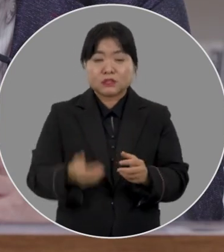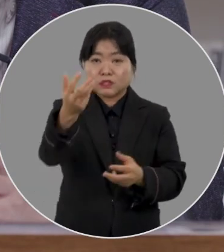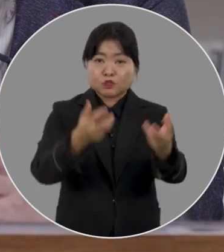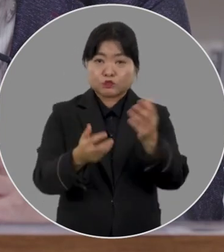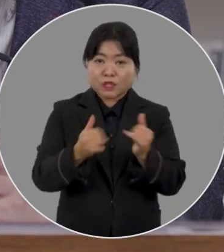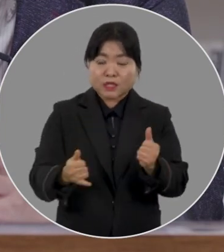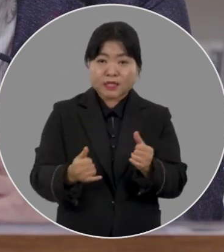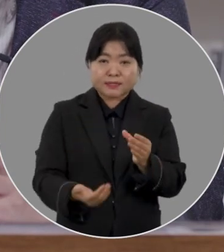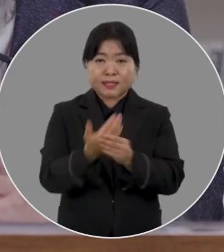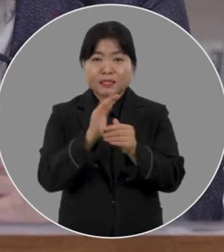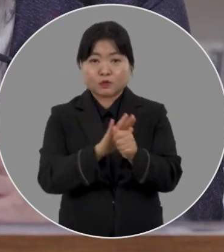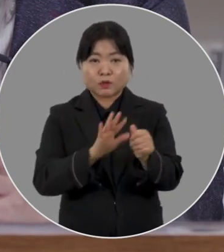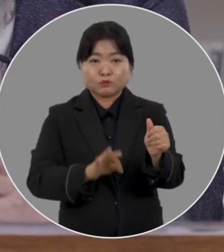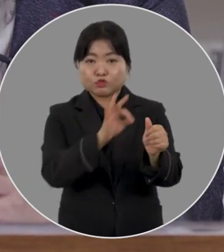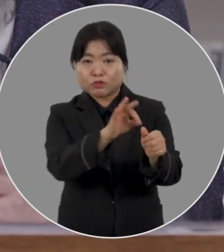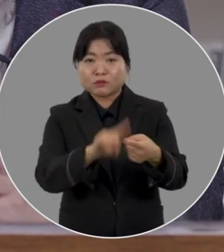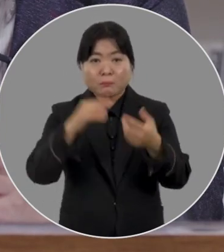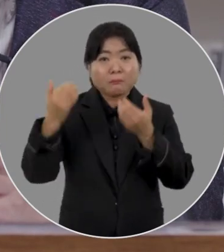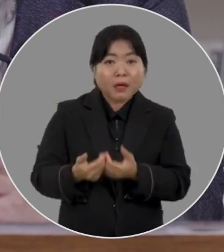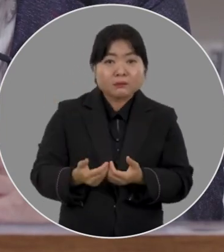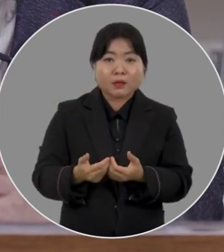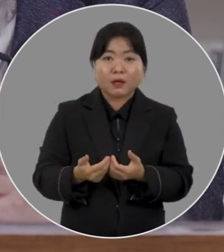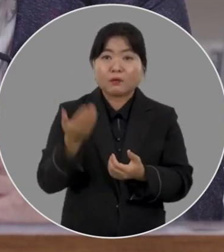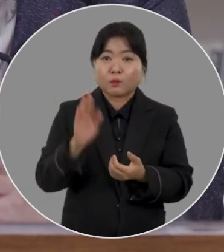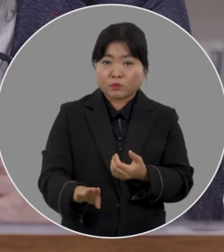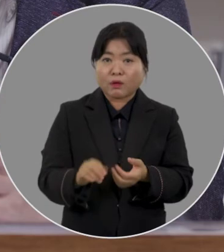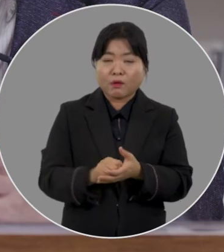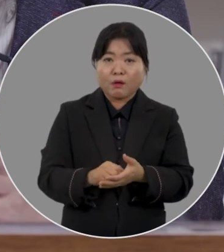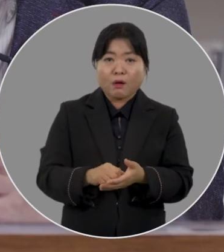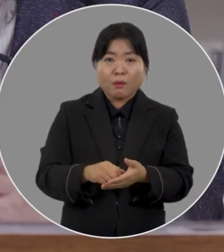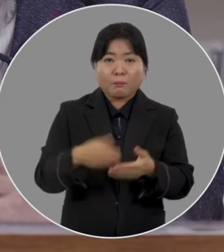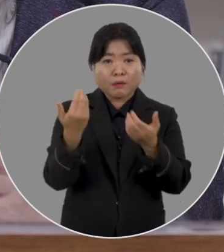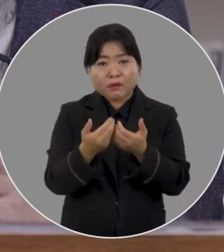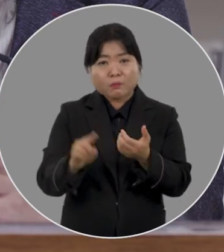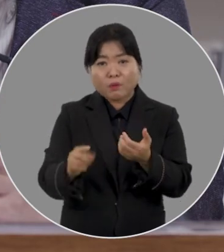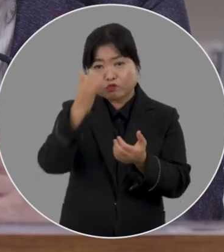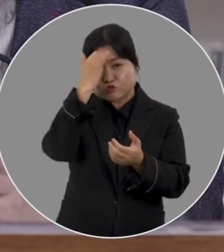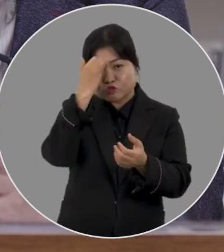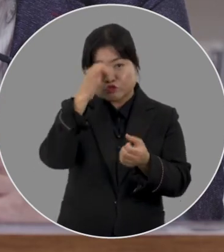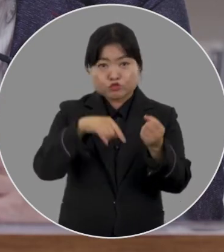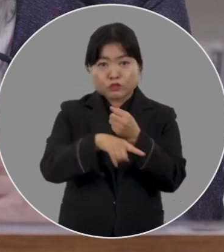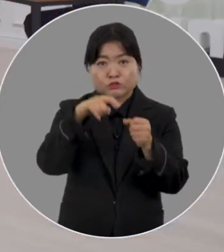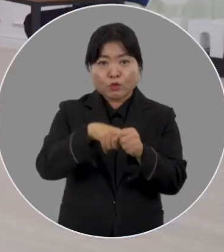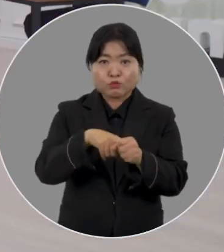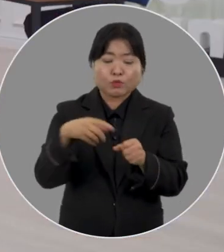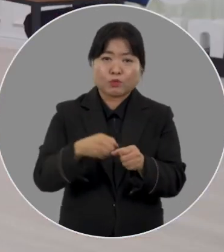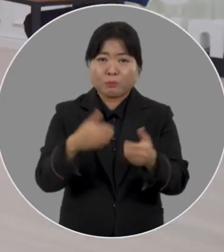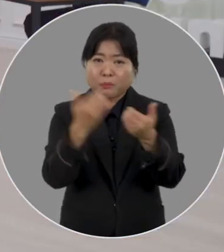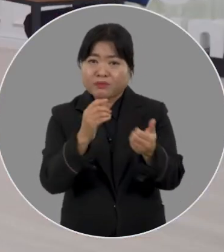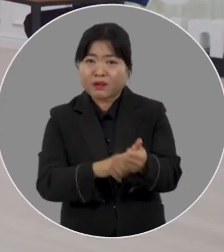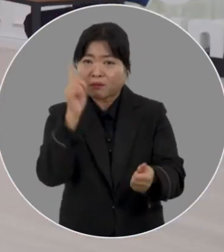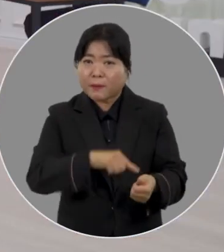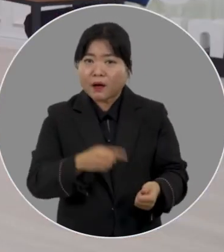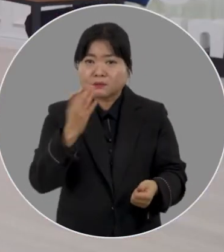이주자에게 재난지원금 주는 거 이런 거 반대하고 그러는데 저는 그것이 과연 윤리적으로도 저는 나쁘다고 생각을 하지만 네.